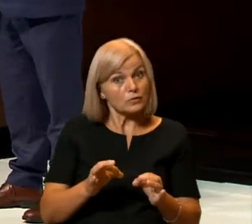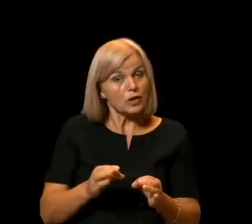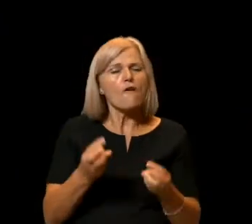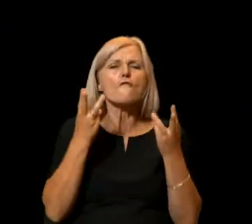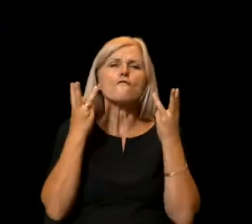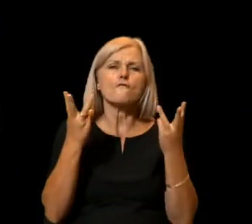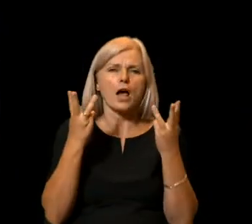ważnych obchodach.